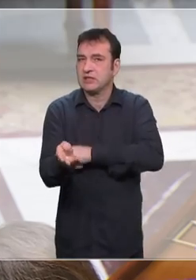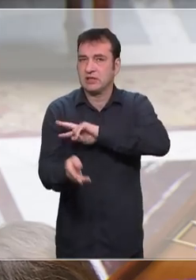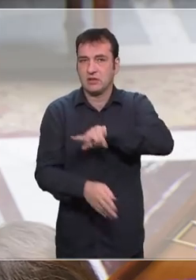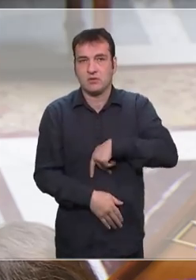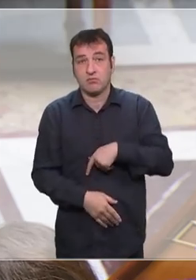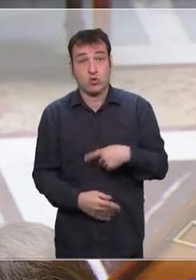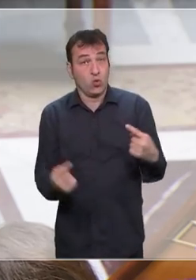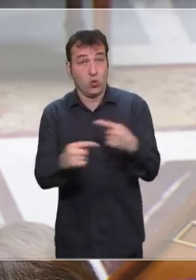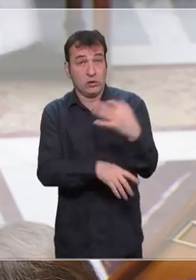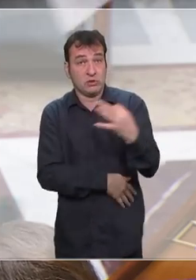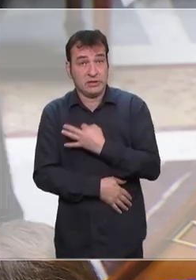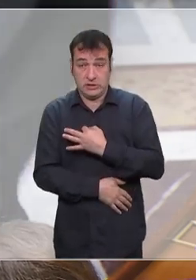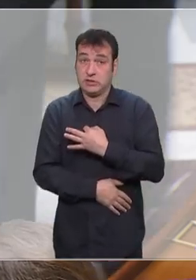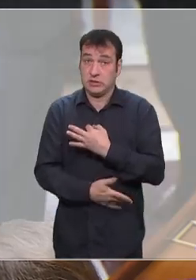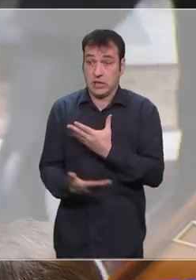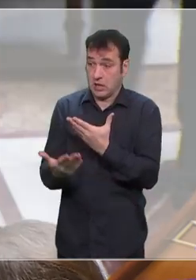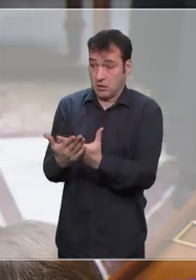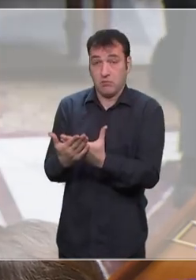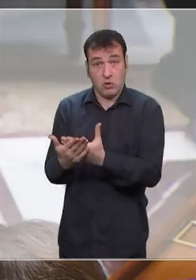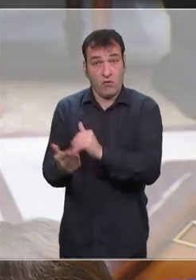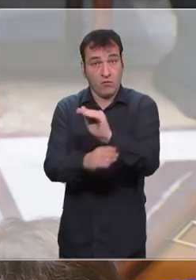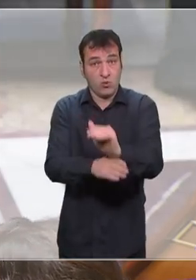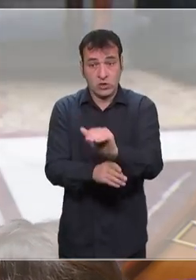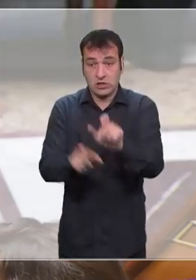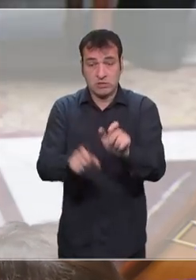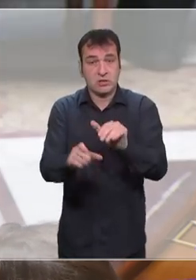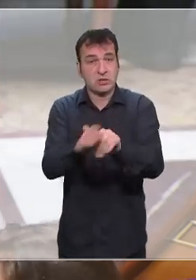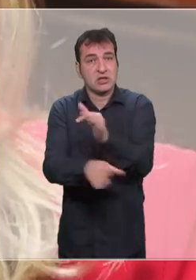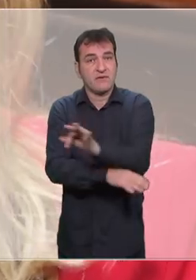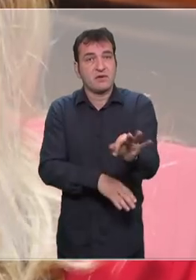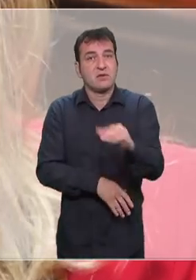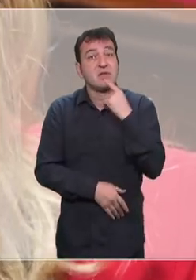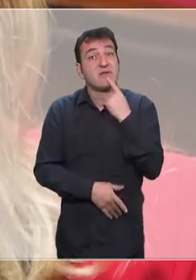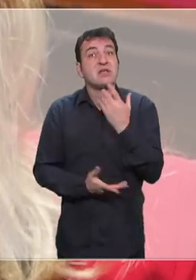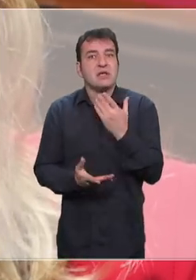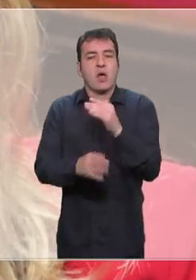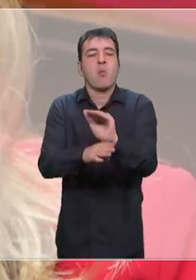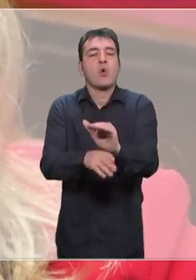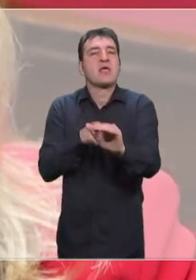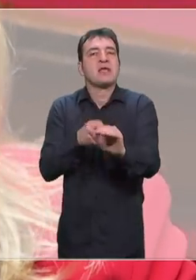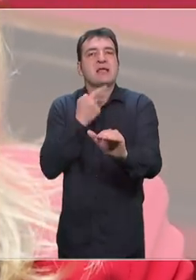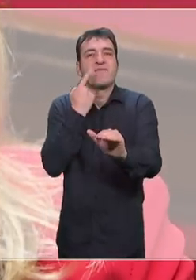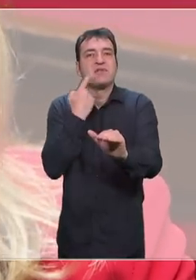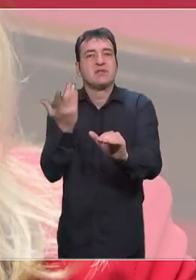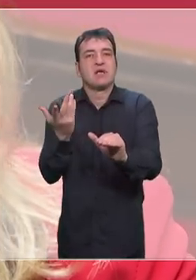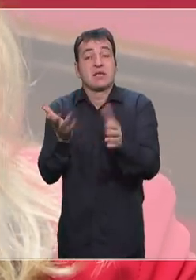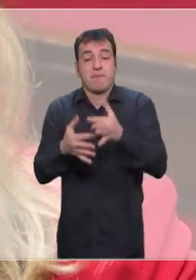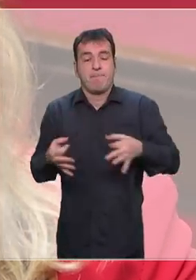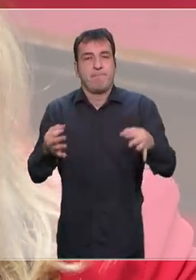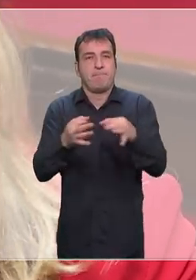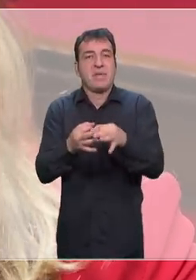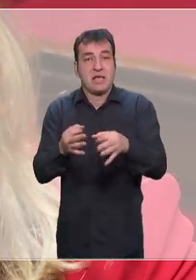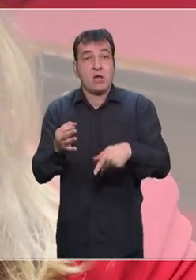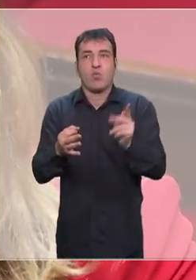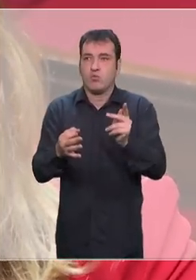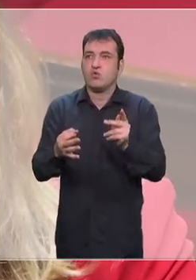ses preuves pour protéger les Français. Protéger les Français, c'est être le pays qui amortit le